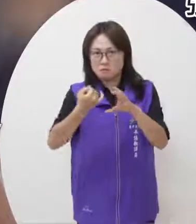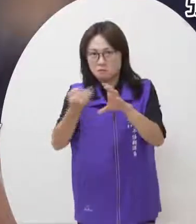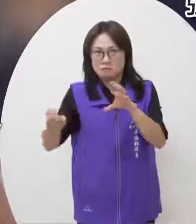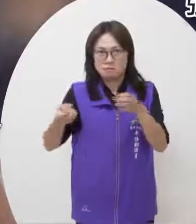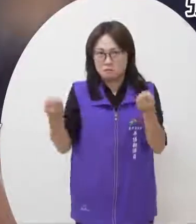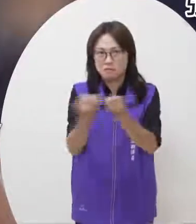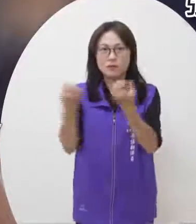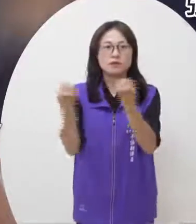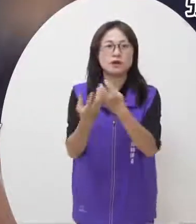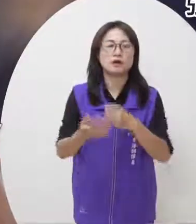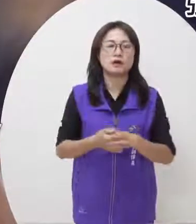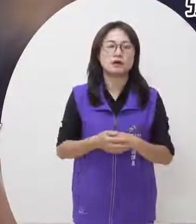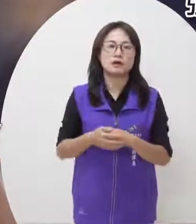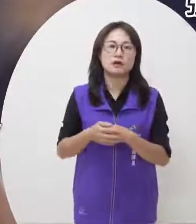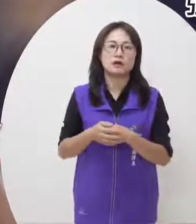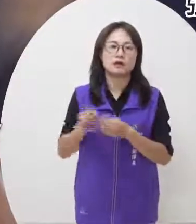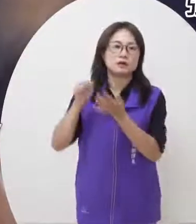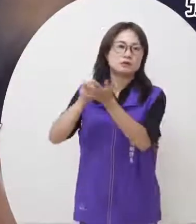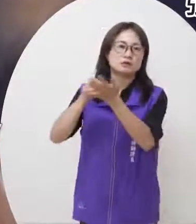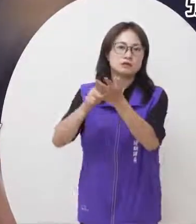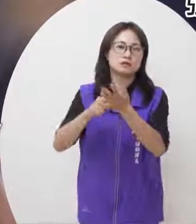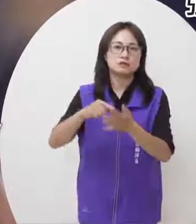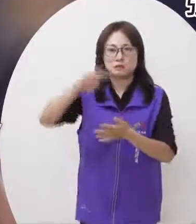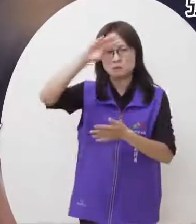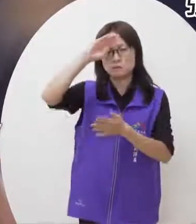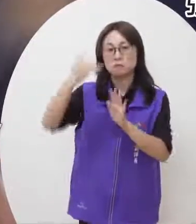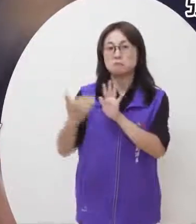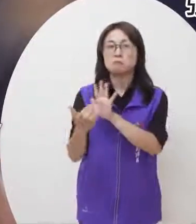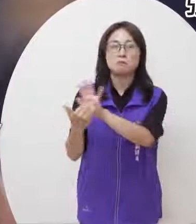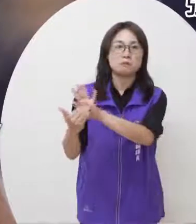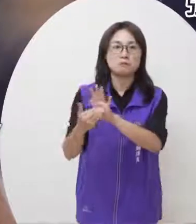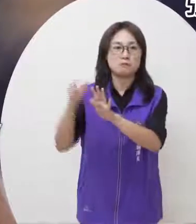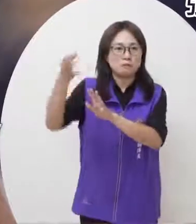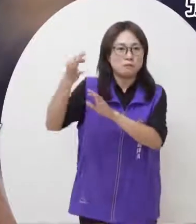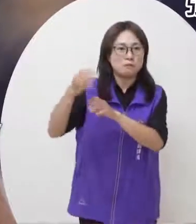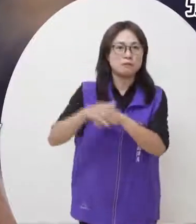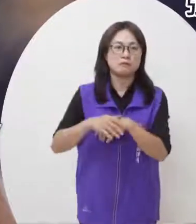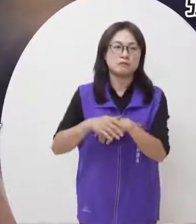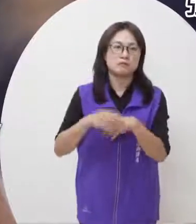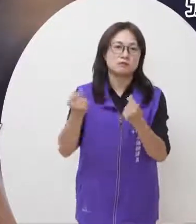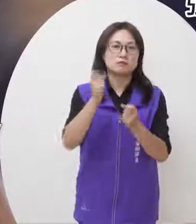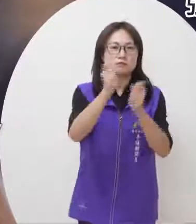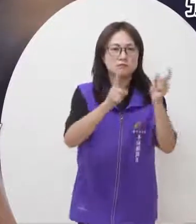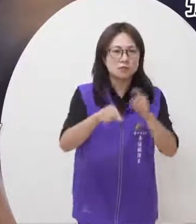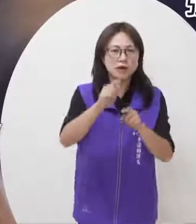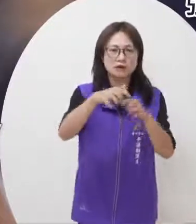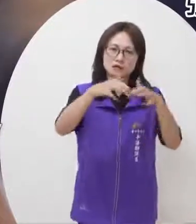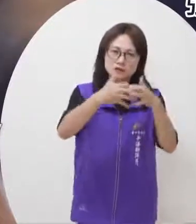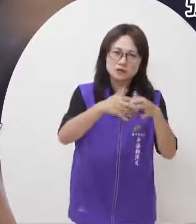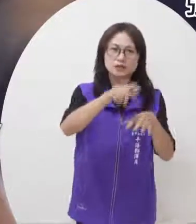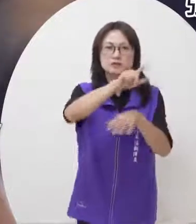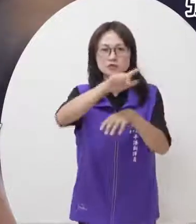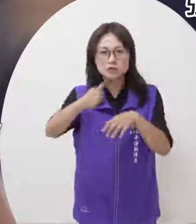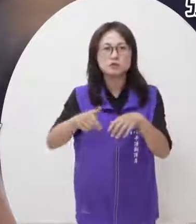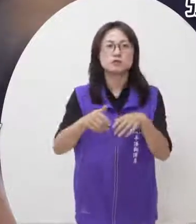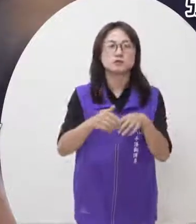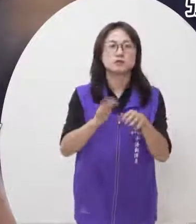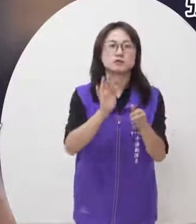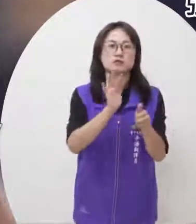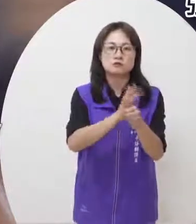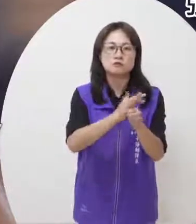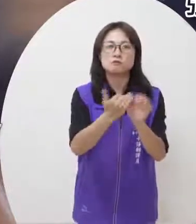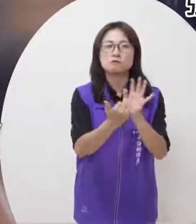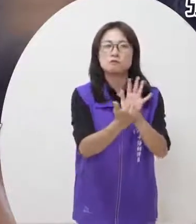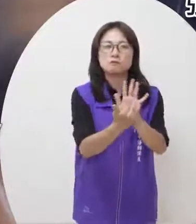动植物防疫检疫局呢申请相关的防治建会，包括采购相关防治资材，还有临时雇工跟租用相